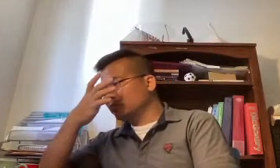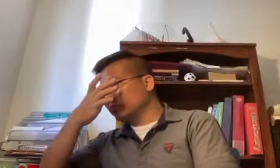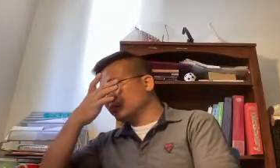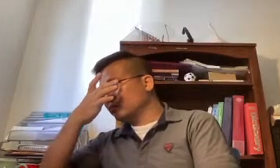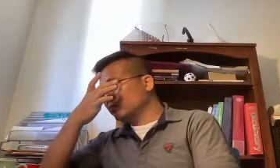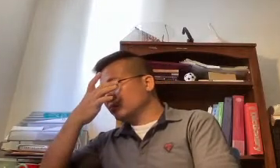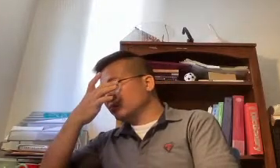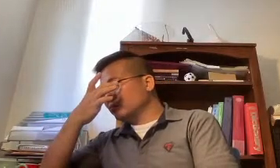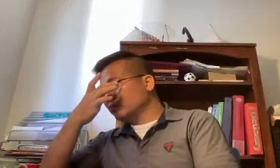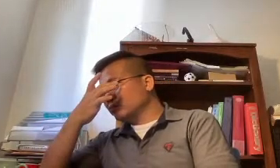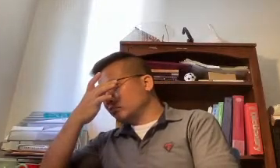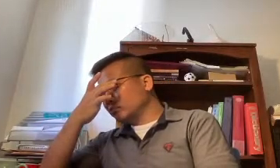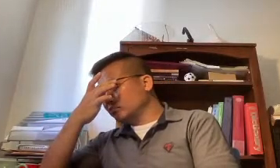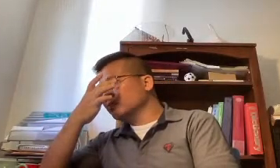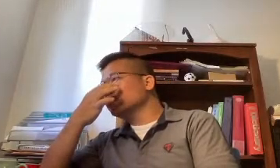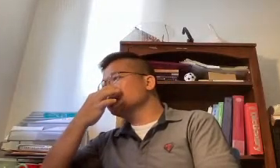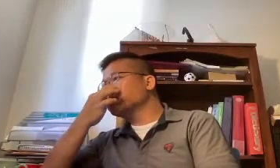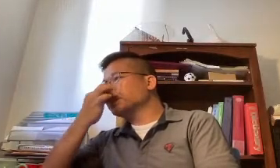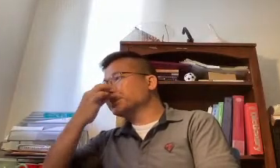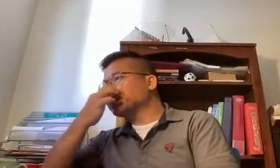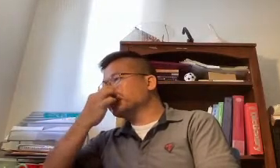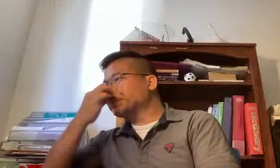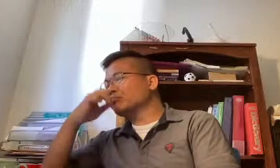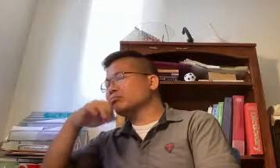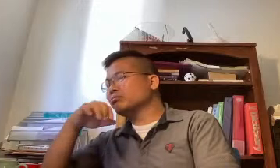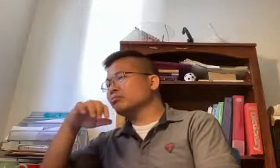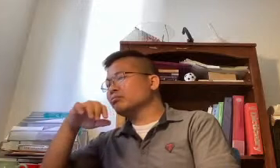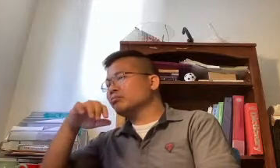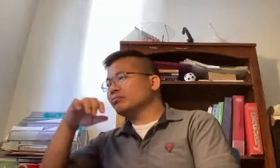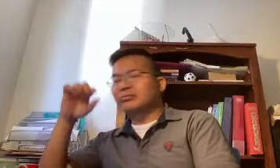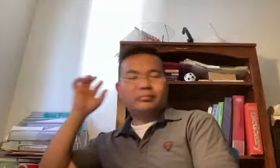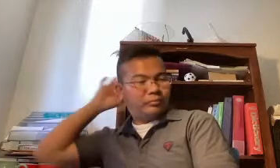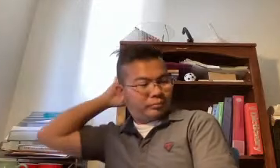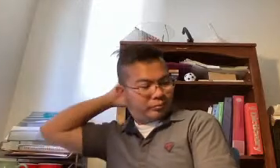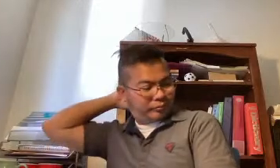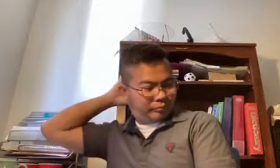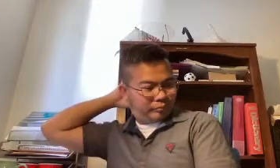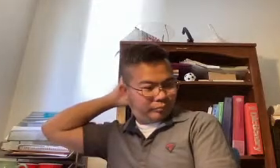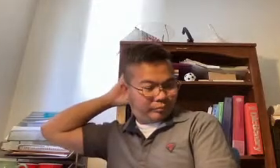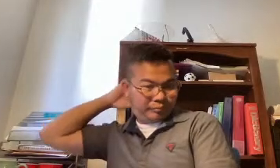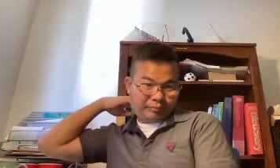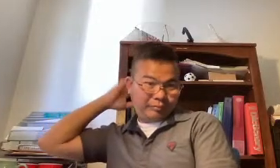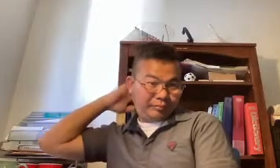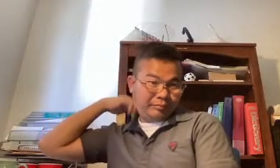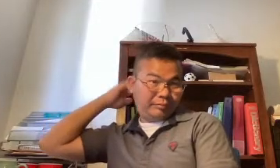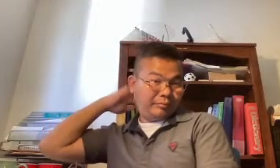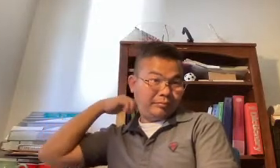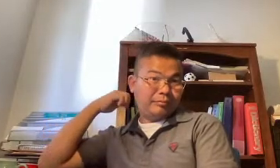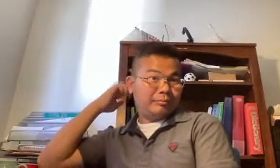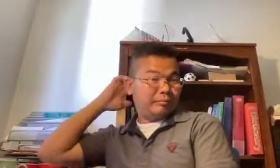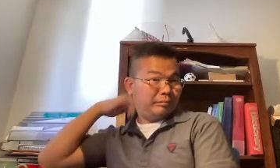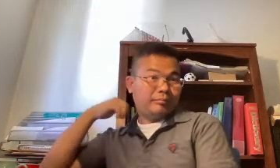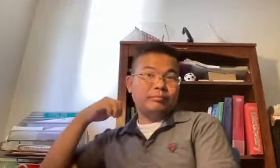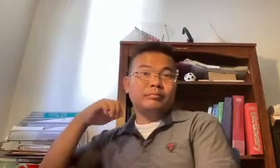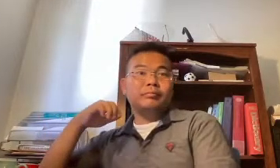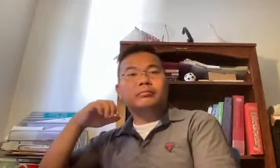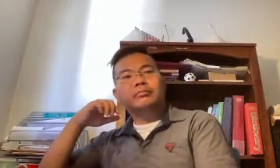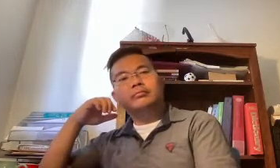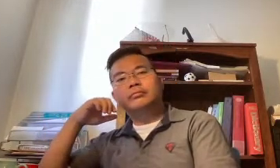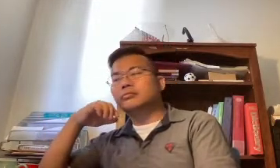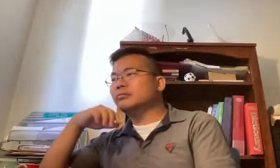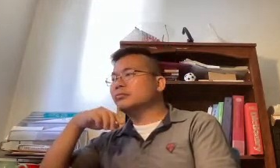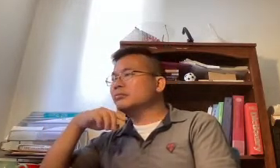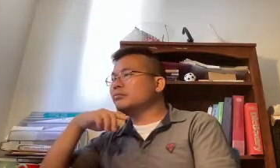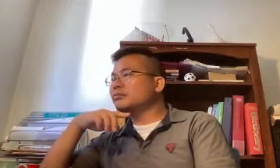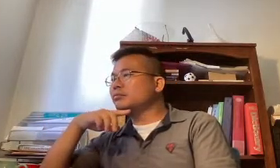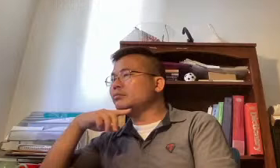ngỡ này. ngàng ngơ ngác và bật ngửa Cái thứ với nhất cái á, thái độ của Hoài thì, Linh. tôi Trong tưởng chúng Hoài ta Linh ai trong cũng rồi đã chứ. quá bất ngờ, 2 tháng mấy câm rồi chứ mà không ngờ với cái